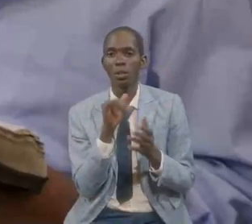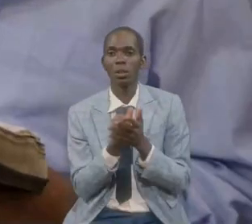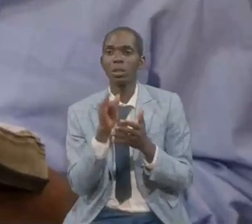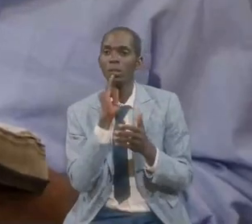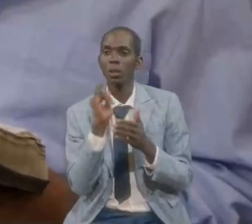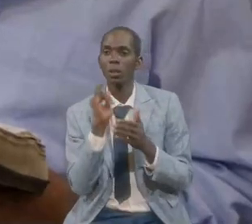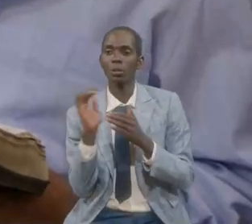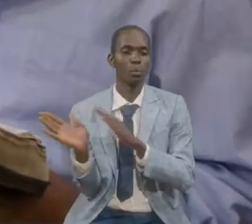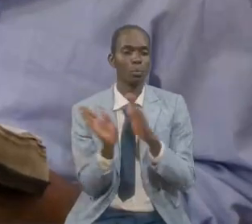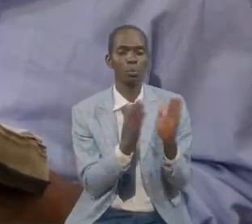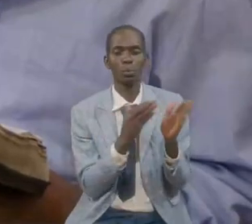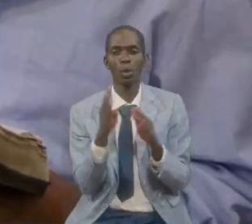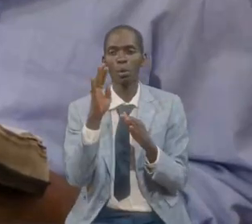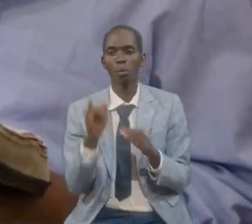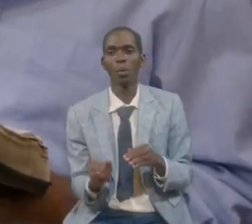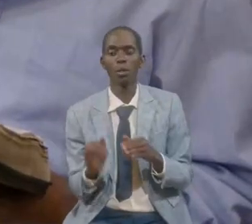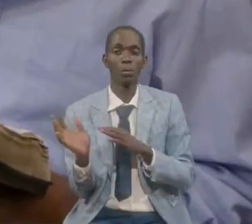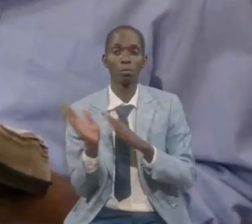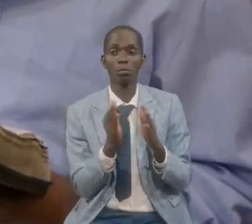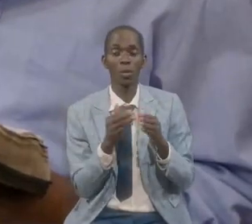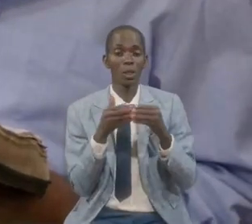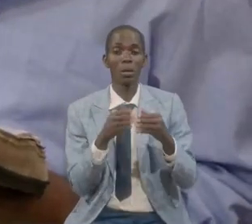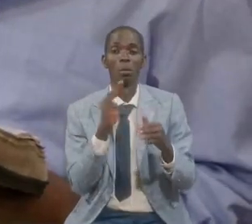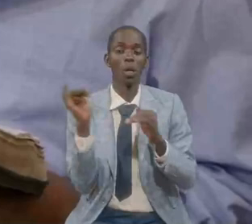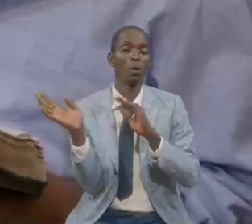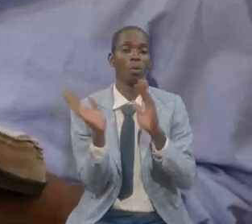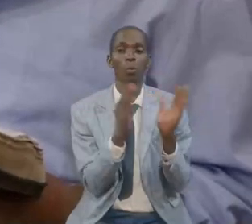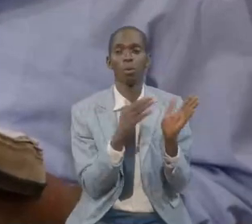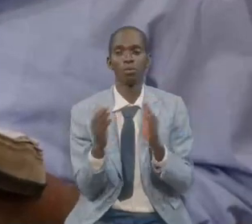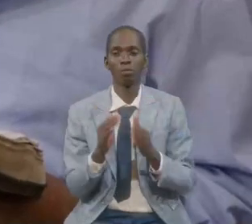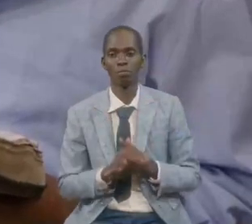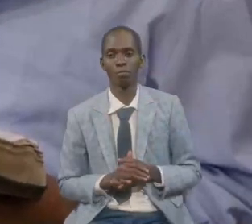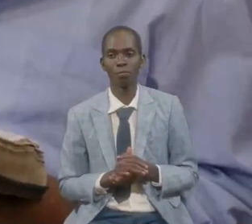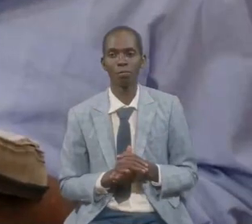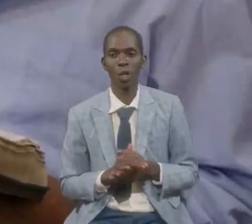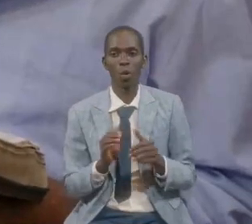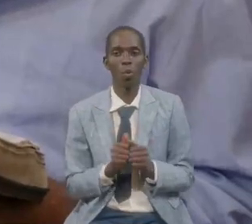arbres d'automne sans fruits, deux fois morts,